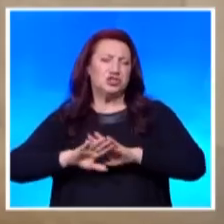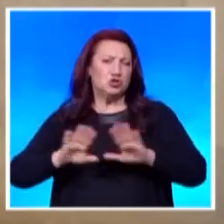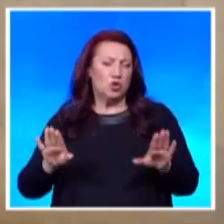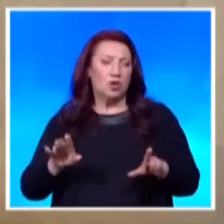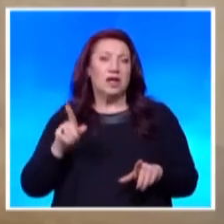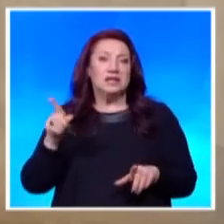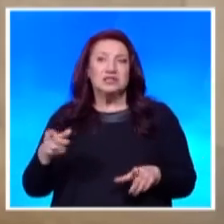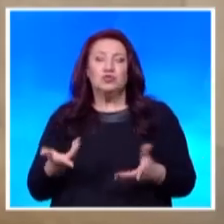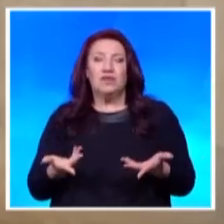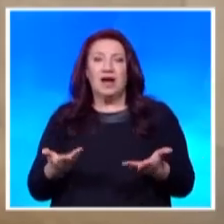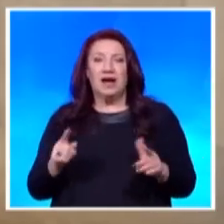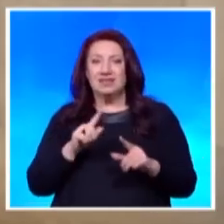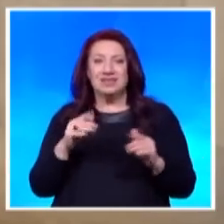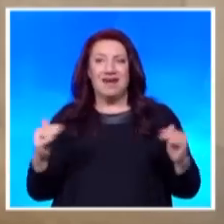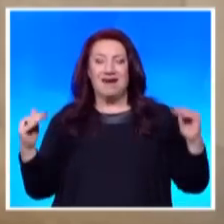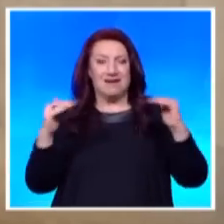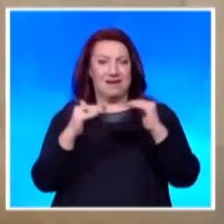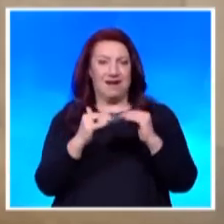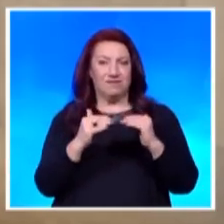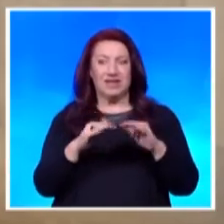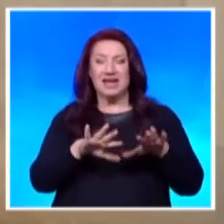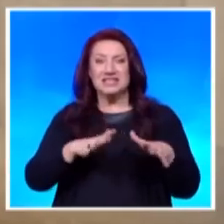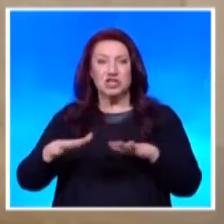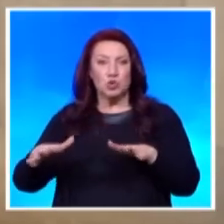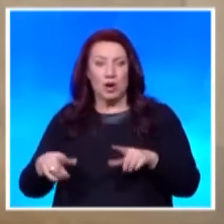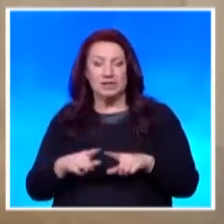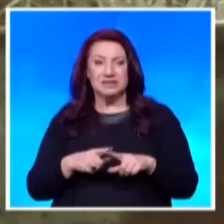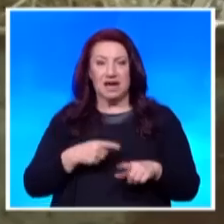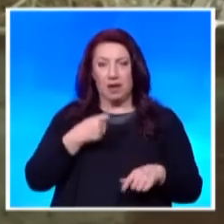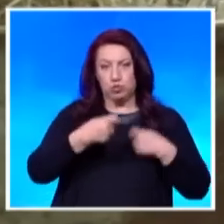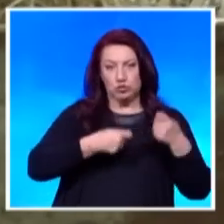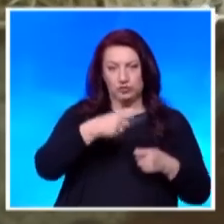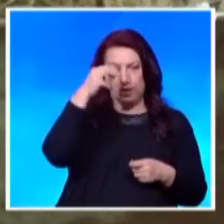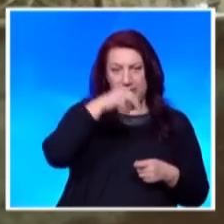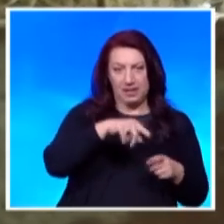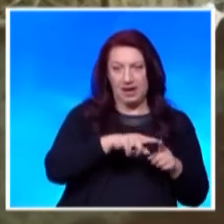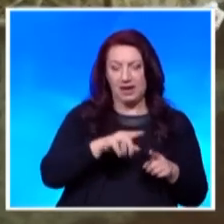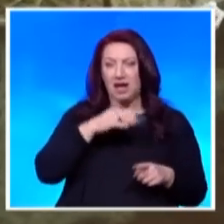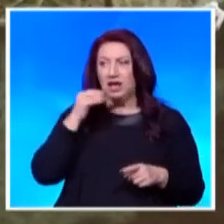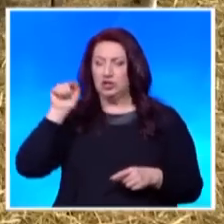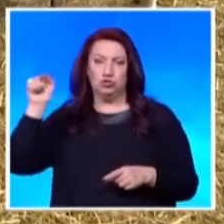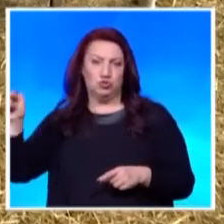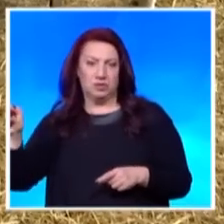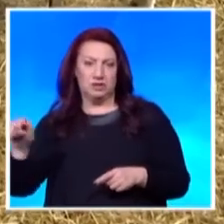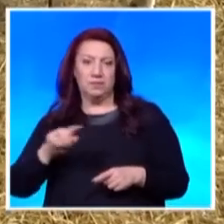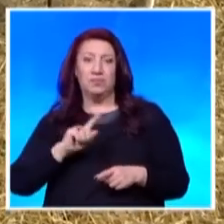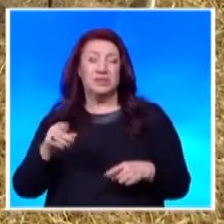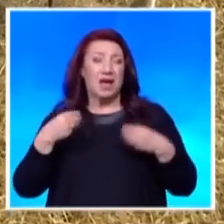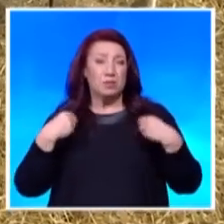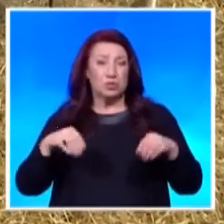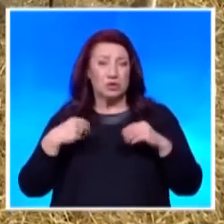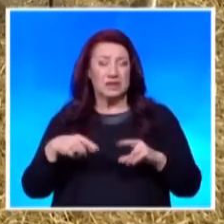това поставя в една неравноправна ситуация производителите от двете страни. Непродадената продукция от миналата година е засегнала